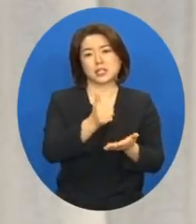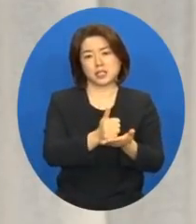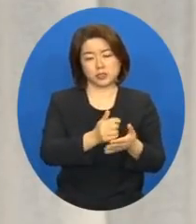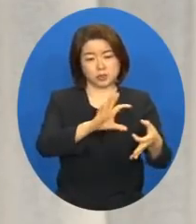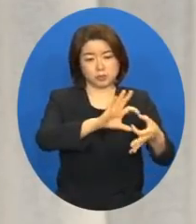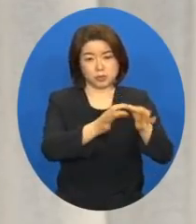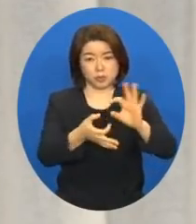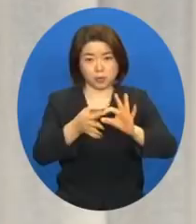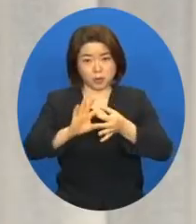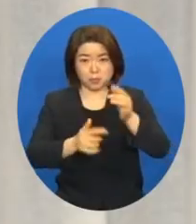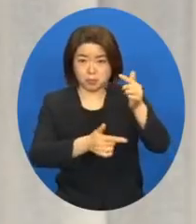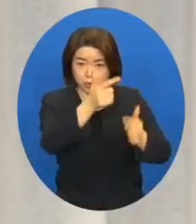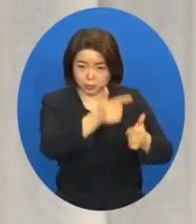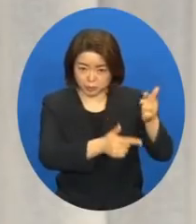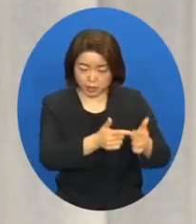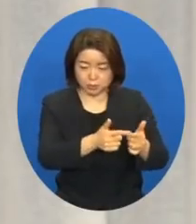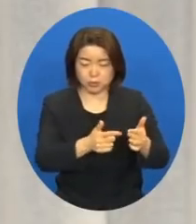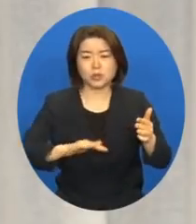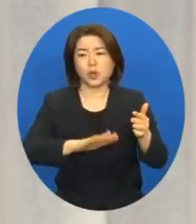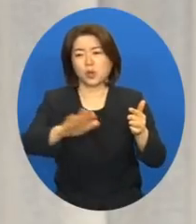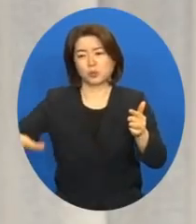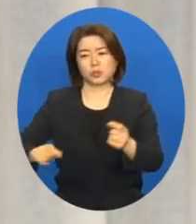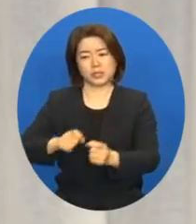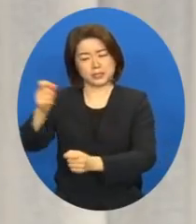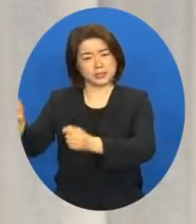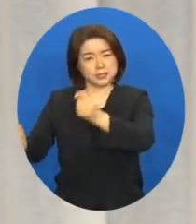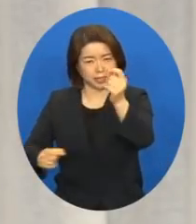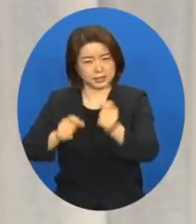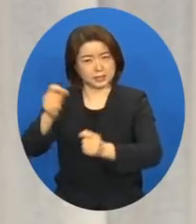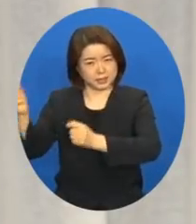포도나무고 우리는 가지입니다.